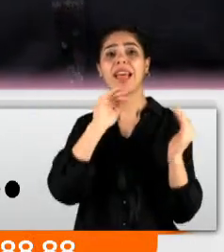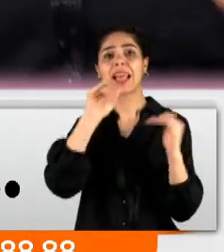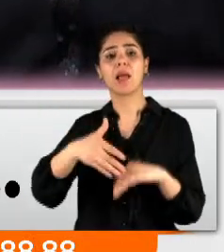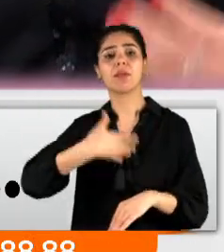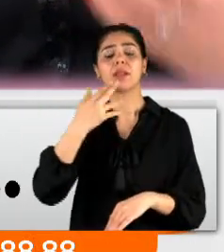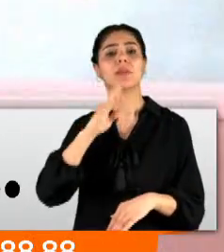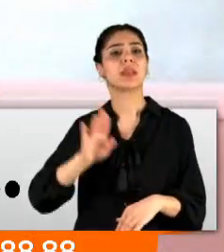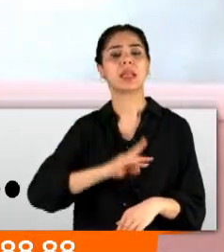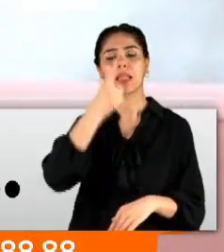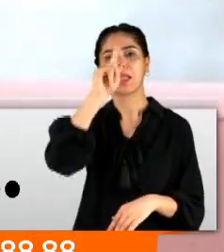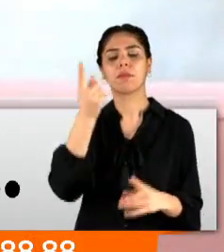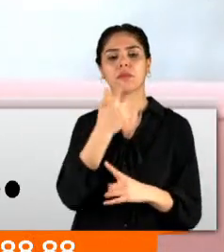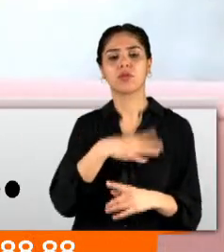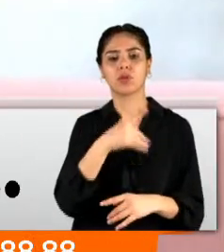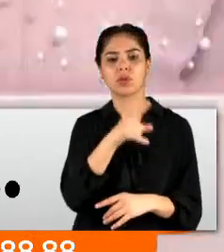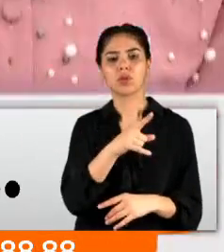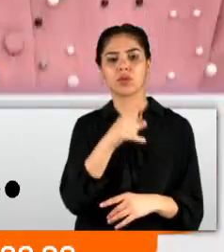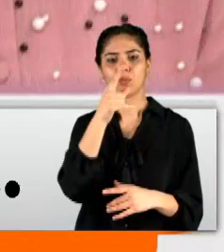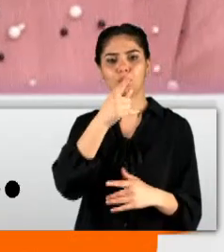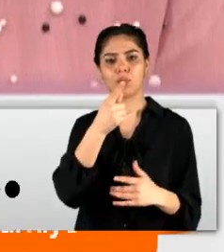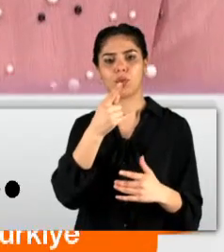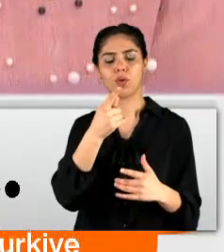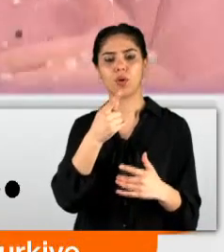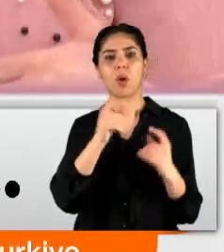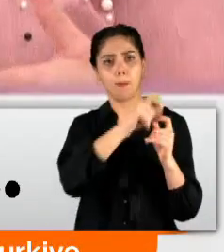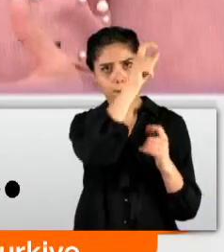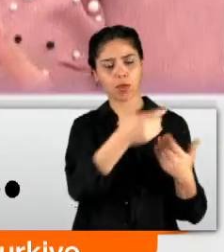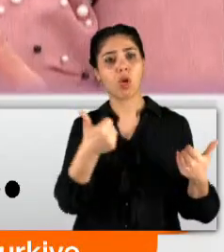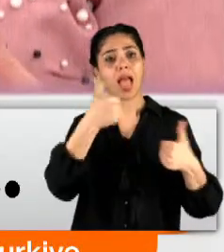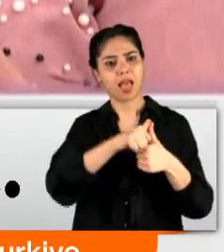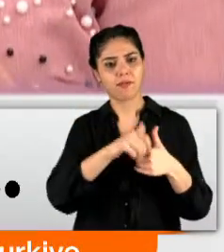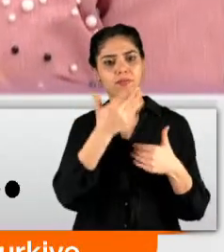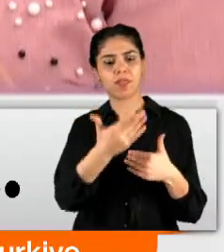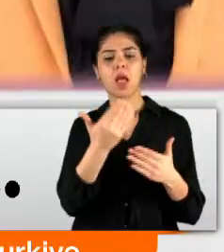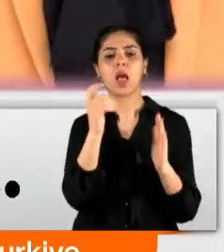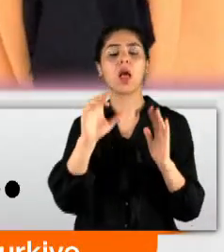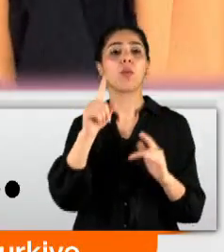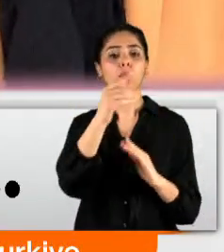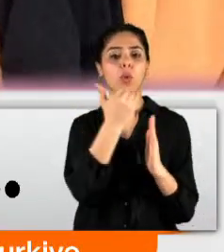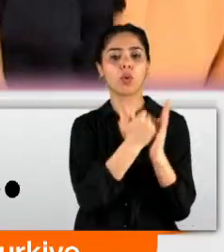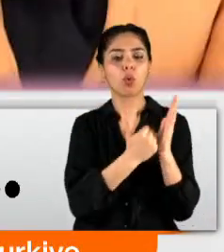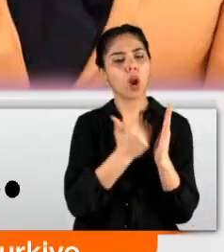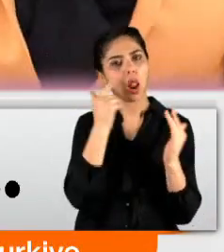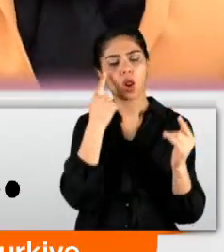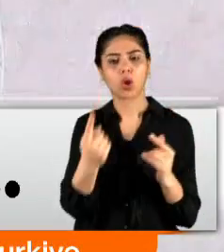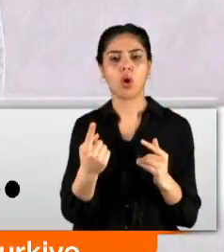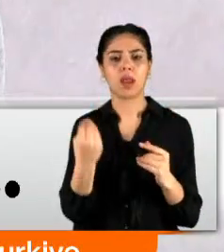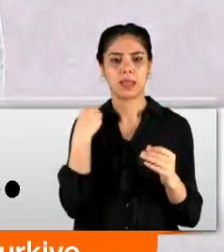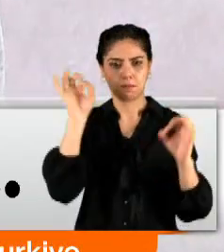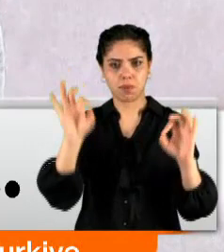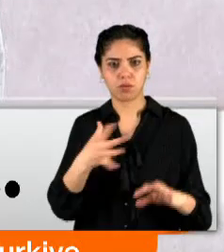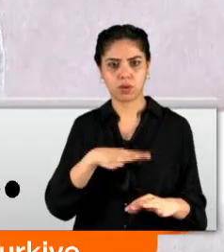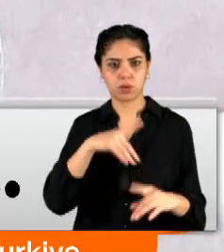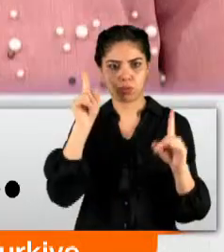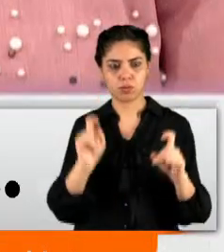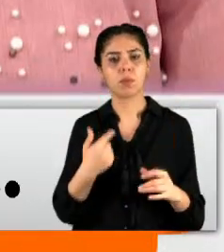kızından tek bir şey istedi. Evimden telli duvaklığı yine Batuhan'a vereceğim seni. Ama usulünce. Var mısınız çocuklar bu yeni başlangıça?